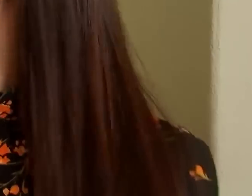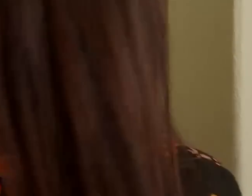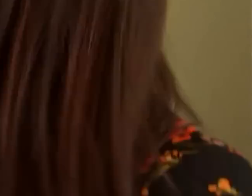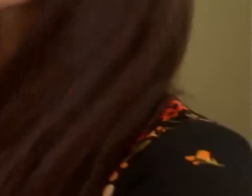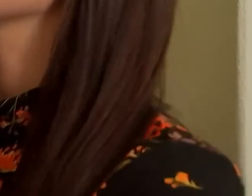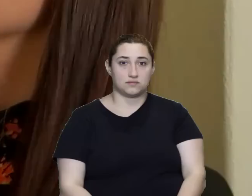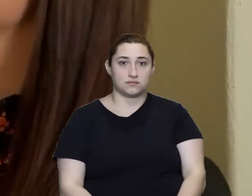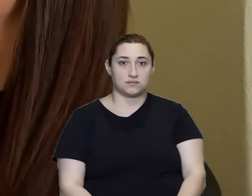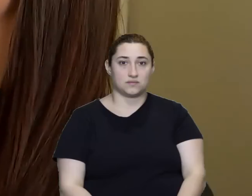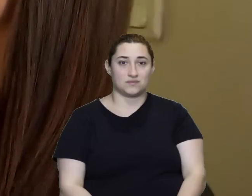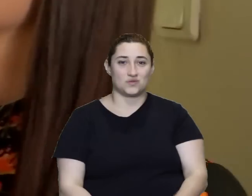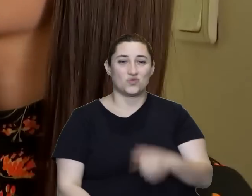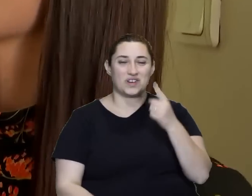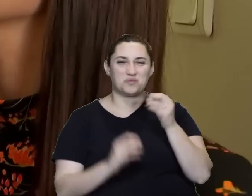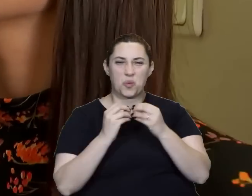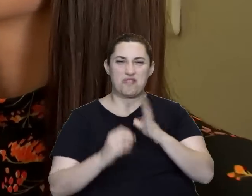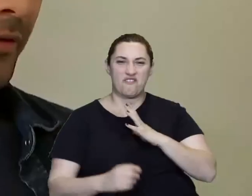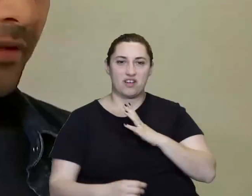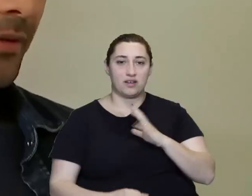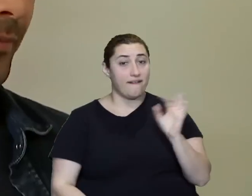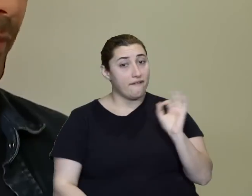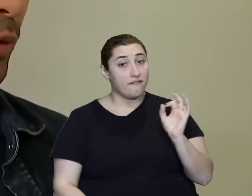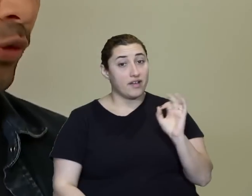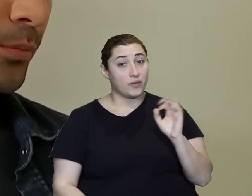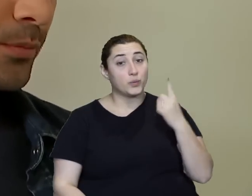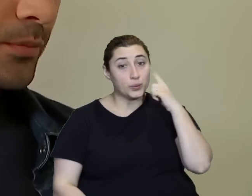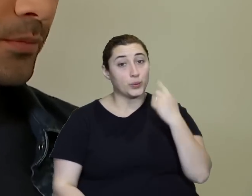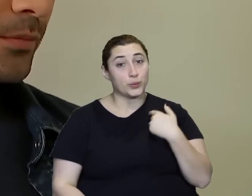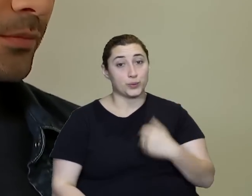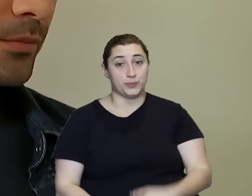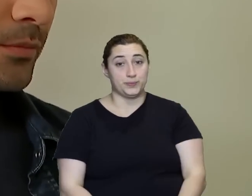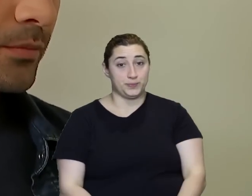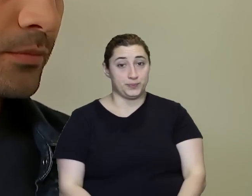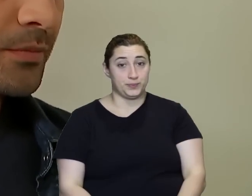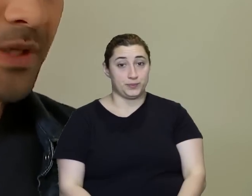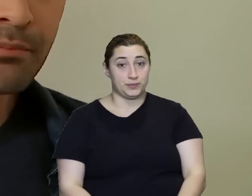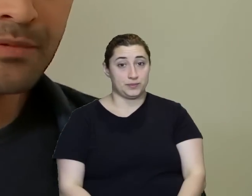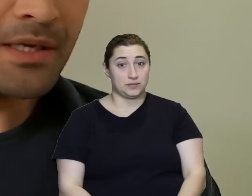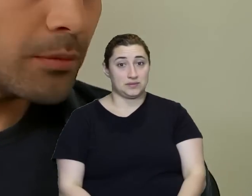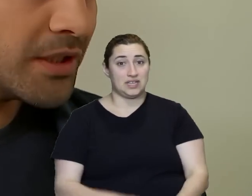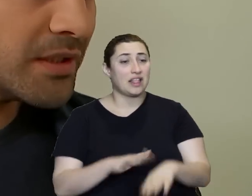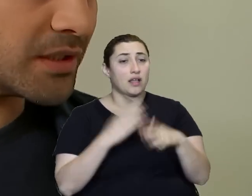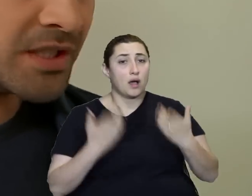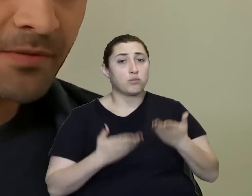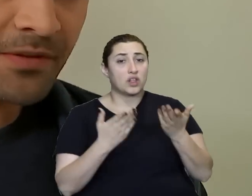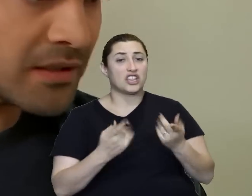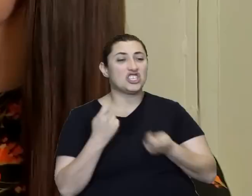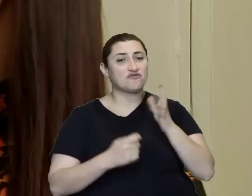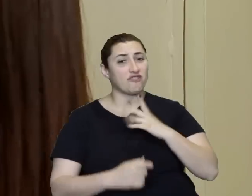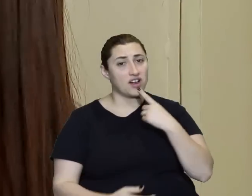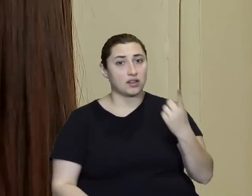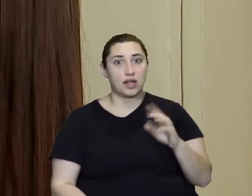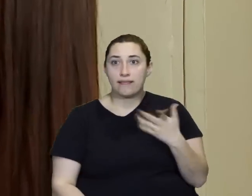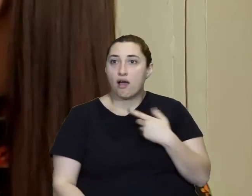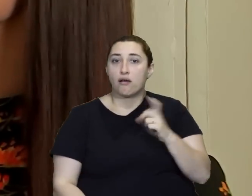çekildi. Küçük bir sorumuz var. Evet, duydum. Ya niye kabul ettin ki? İşim var falan